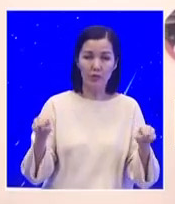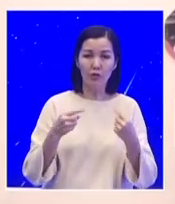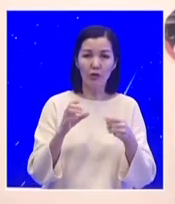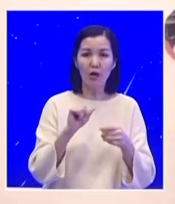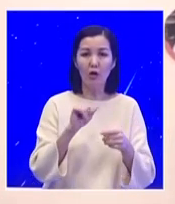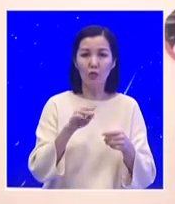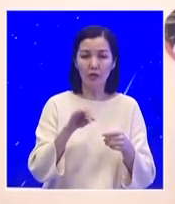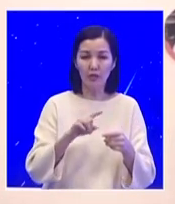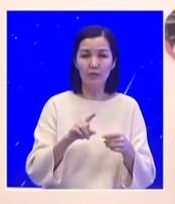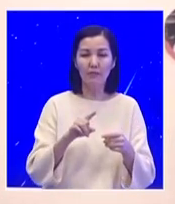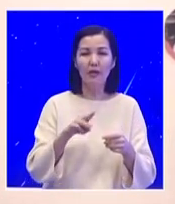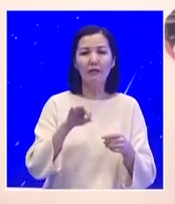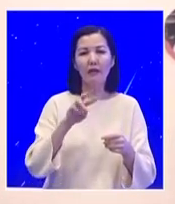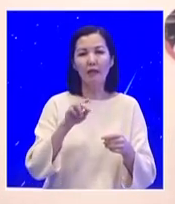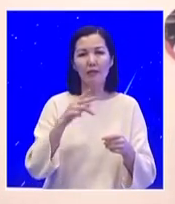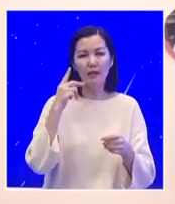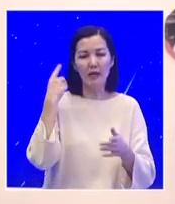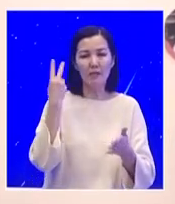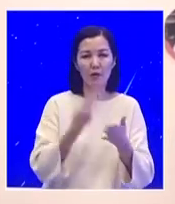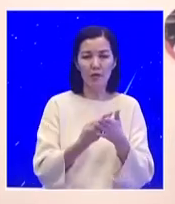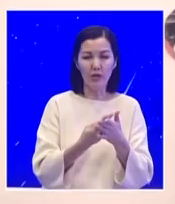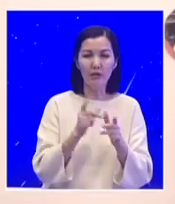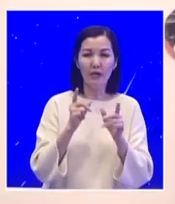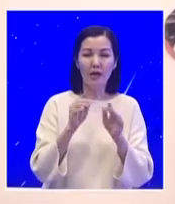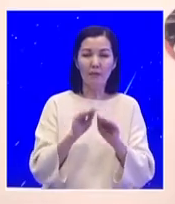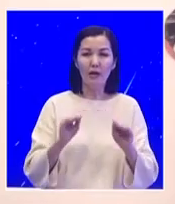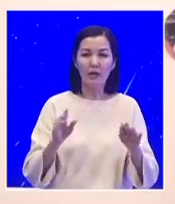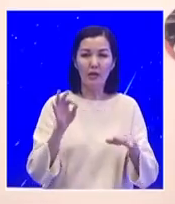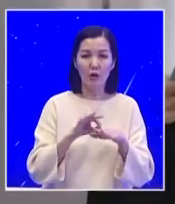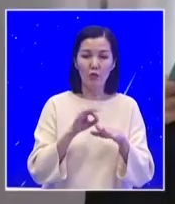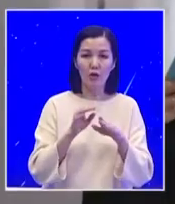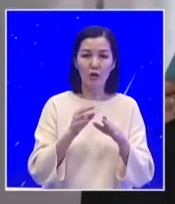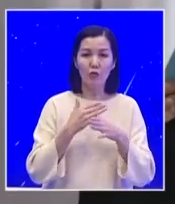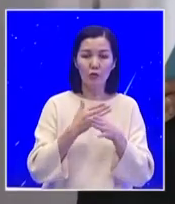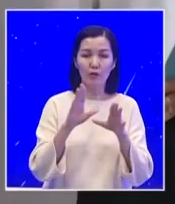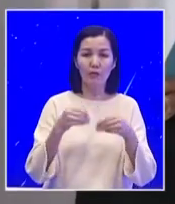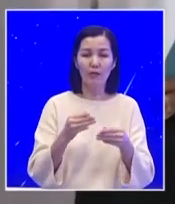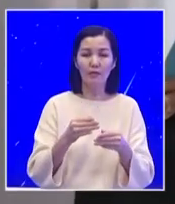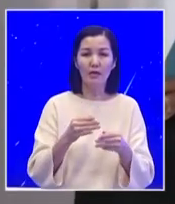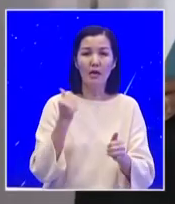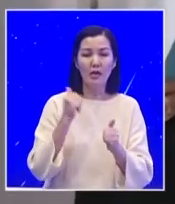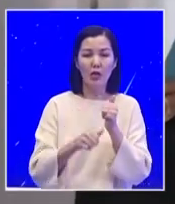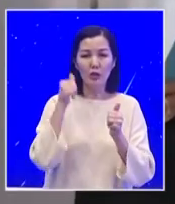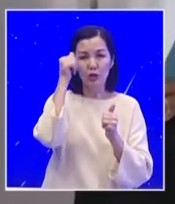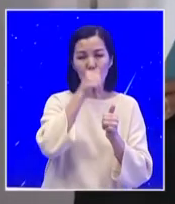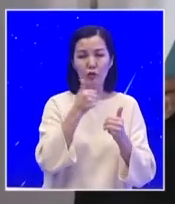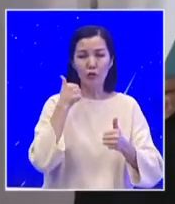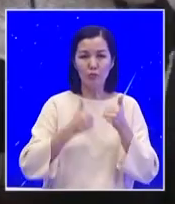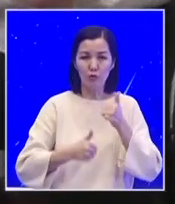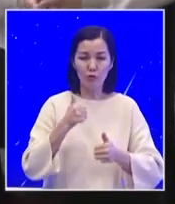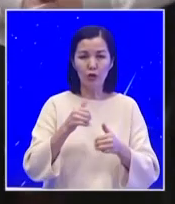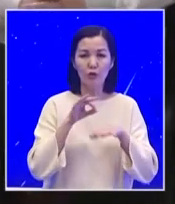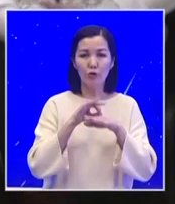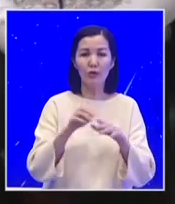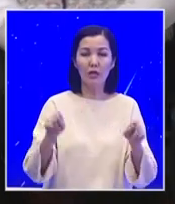мен, даун мен, тіпті талма диагнозымен де қабылдаймыз. Ата-аналар үшін үлкен көмек. Жылма-жыл мұнда спорттық жарыстар ұйымдастырылады. Ашылу